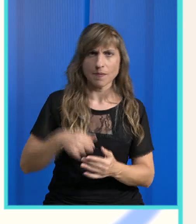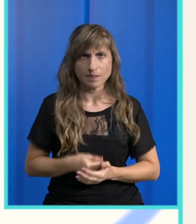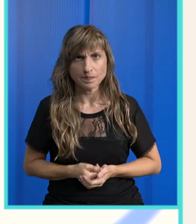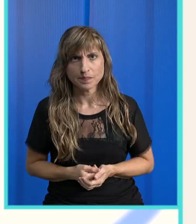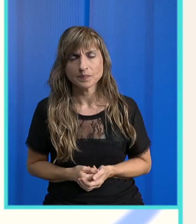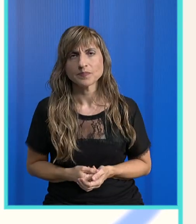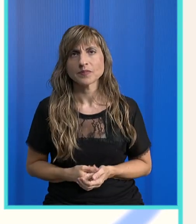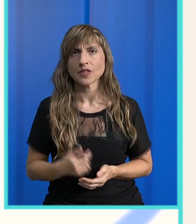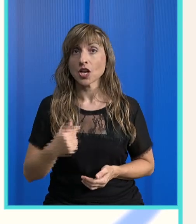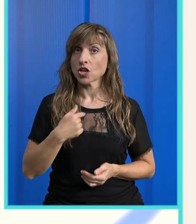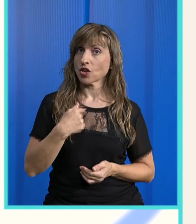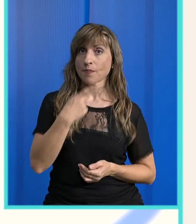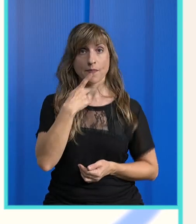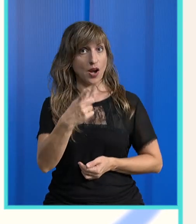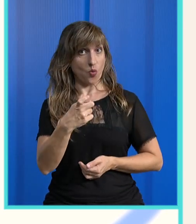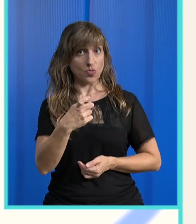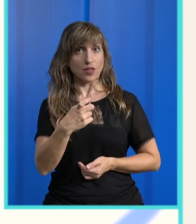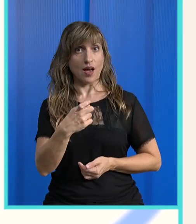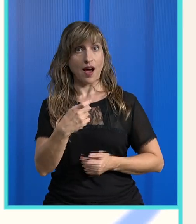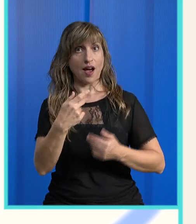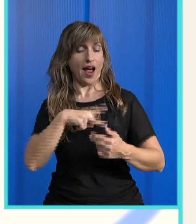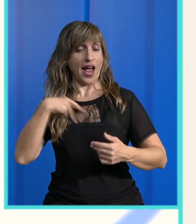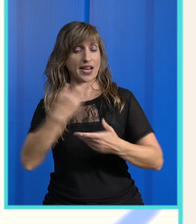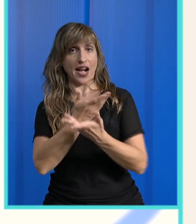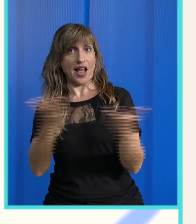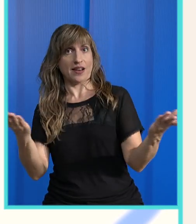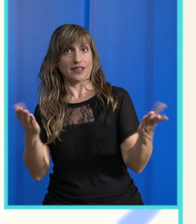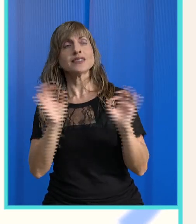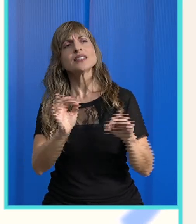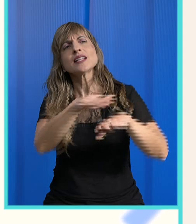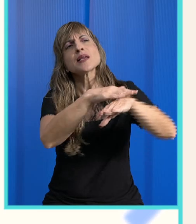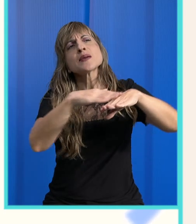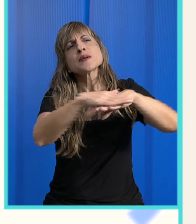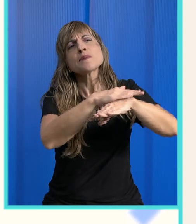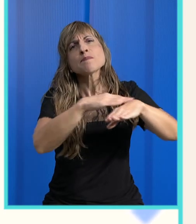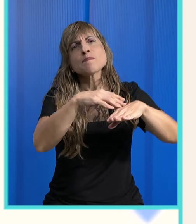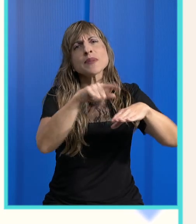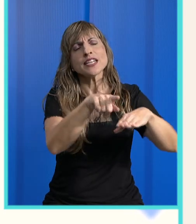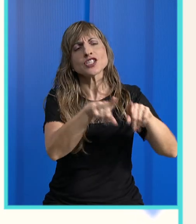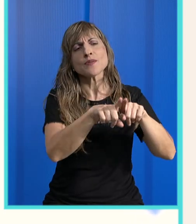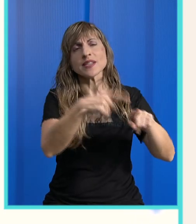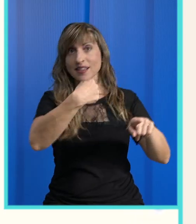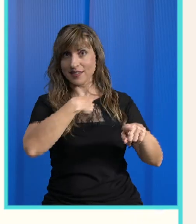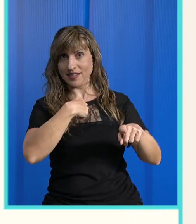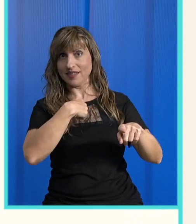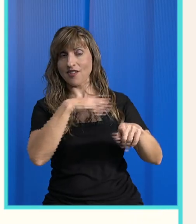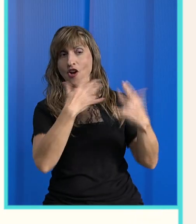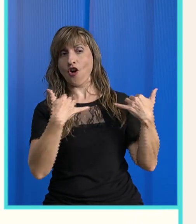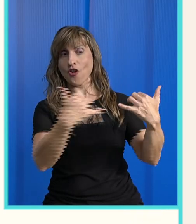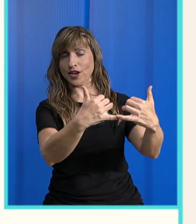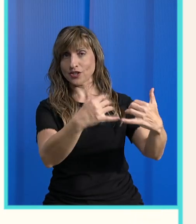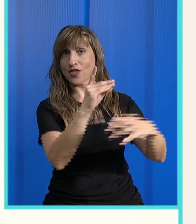I la pregunta que faco en general i especialment al ministre que em està criticant en aquests moments en el Congrés dels Diputats